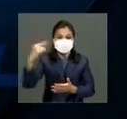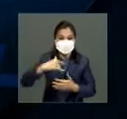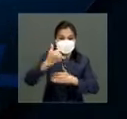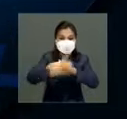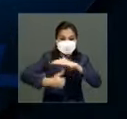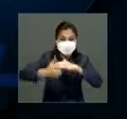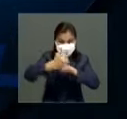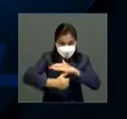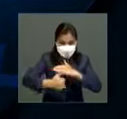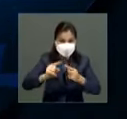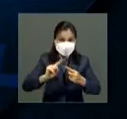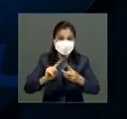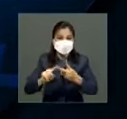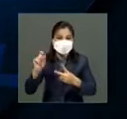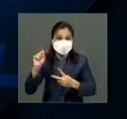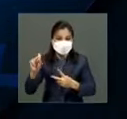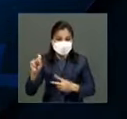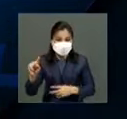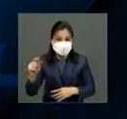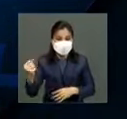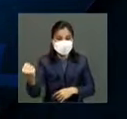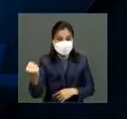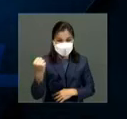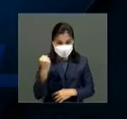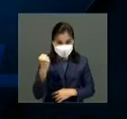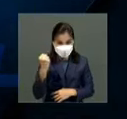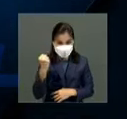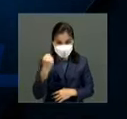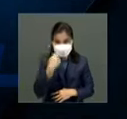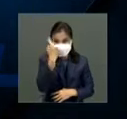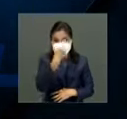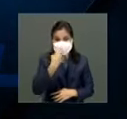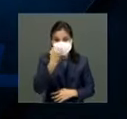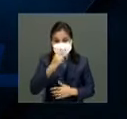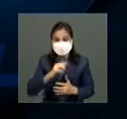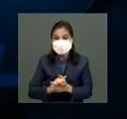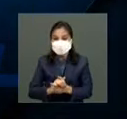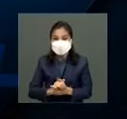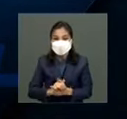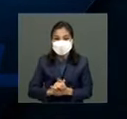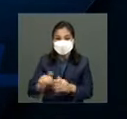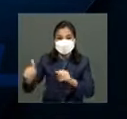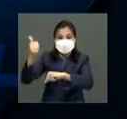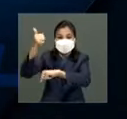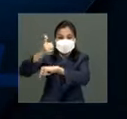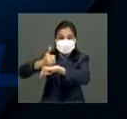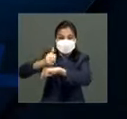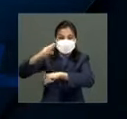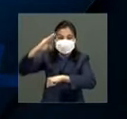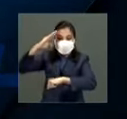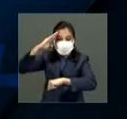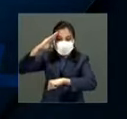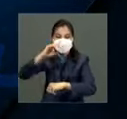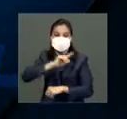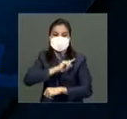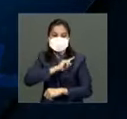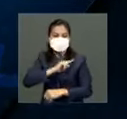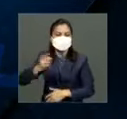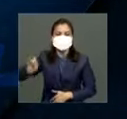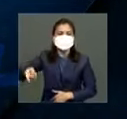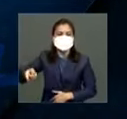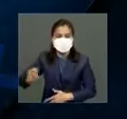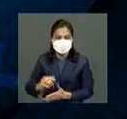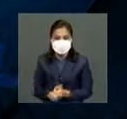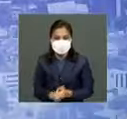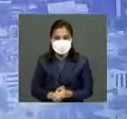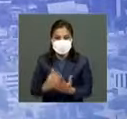ถานการณ์ฉุกเฉินด้านความมั่นคงนะครับซึ่งมีท่านผบ.สูงสุดก็ยังดูแลได้เหมือนเดิมนะครับขณะเดีย